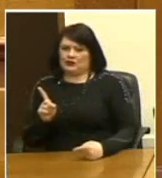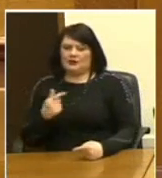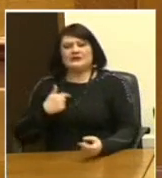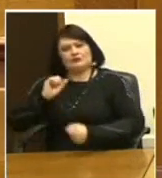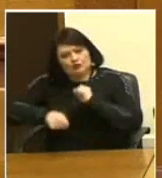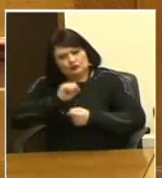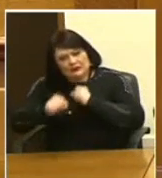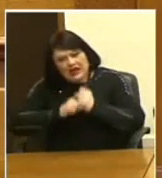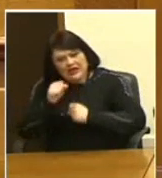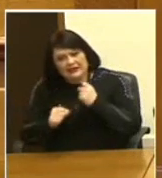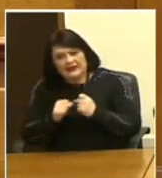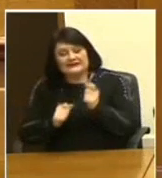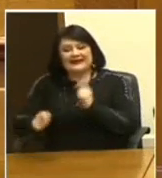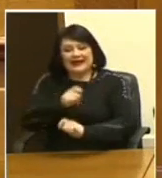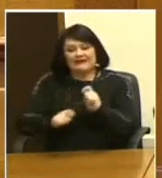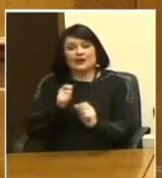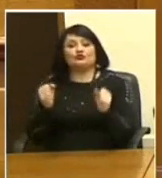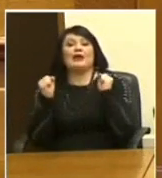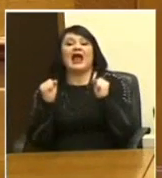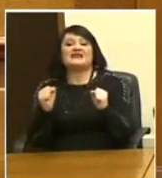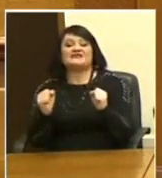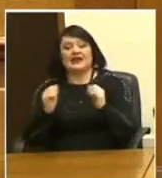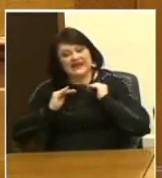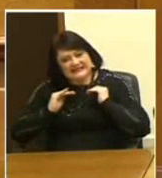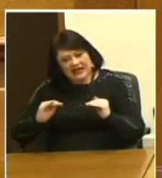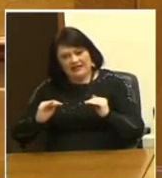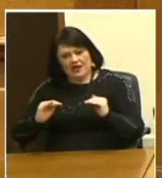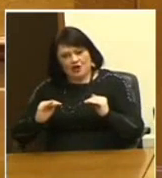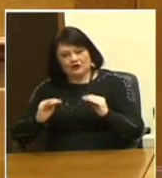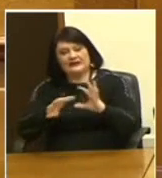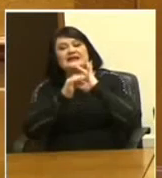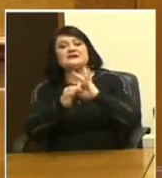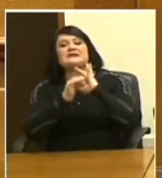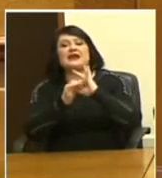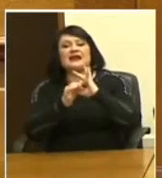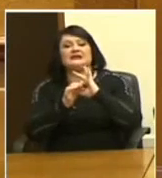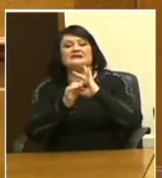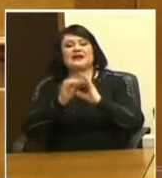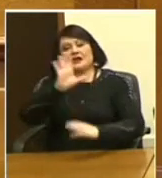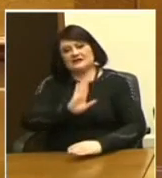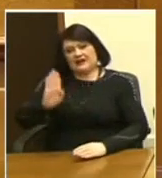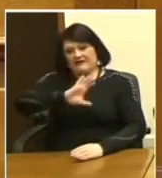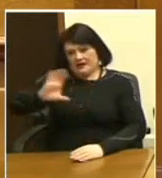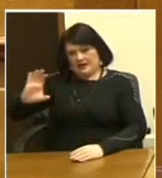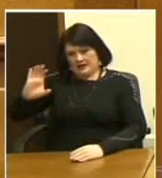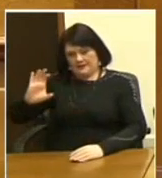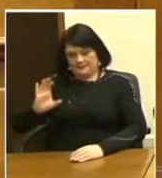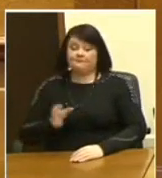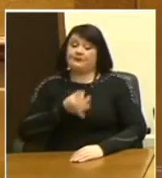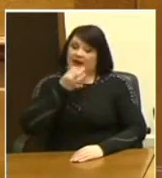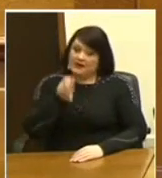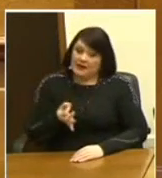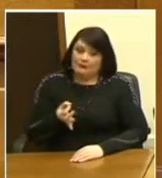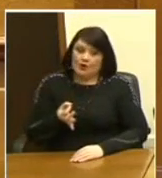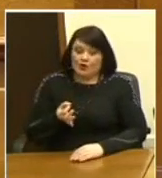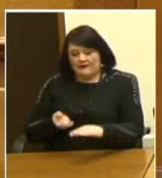να εγκαθιδρύσουμε την ασφάλεια, τη σταθερότητα και τη συνεργασία στην ευρύτερη περιοχή. Και να πω, κατεβαίνοντας